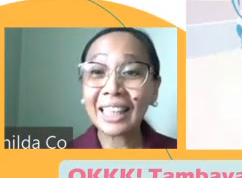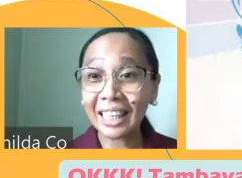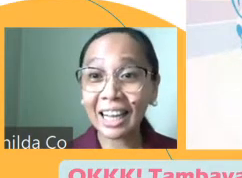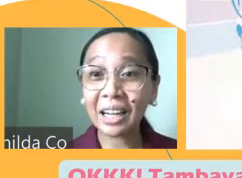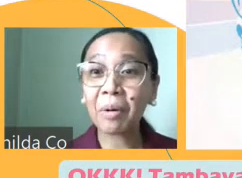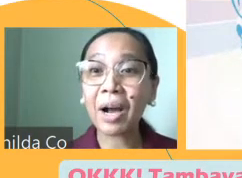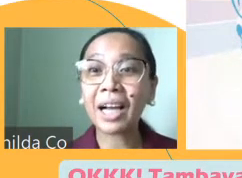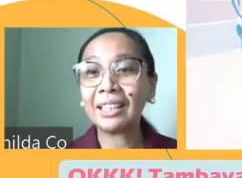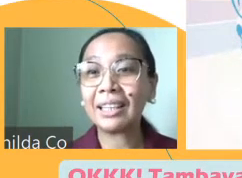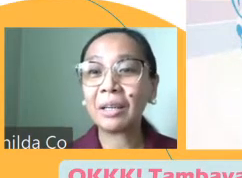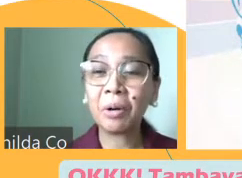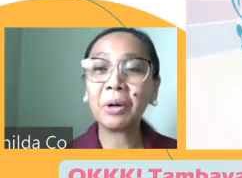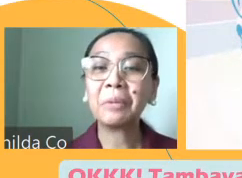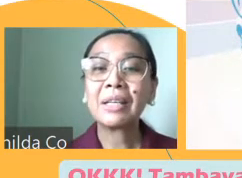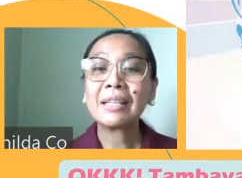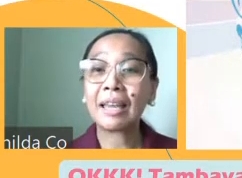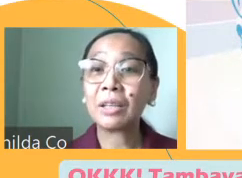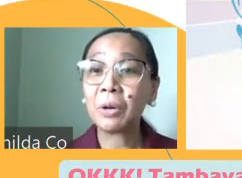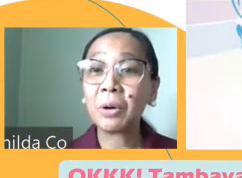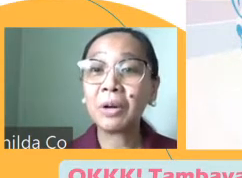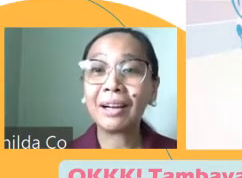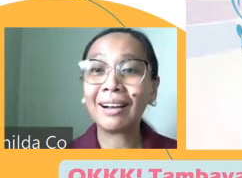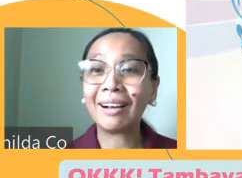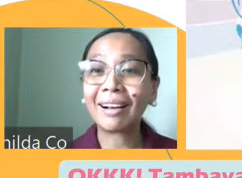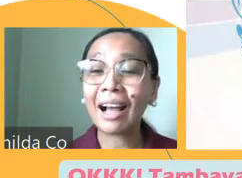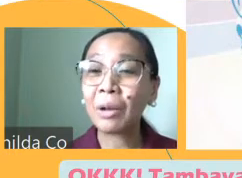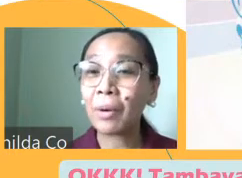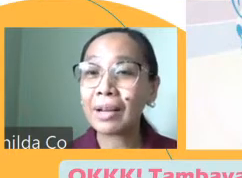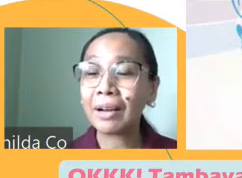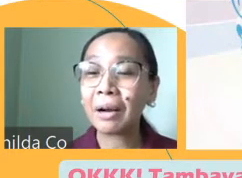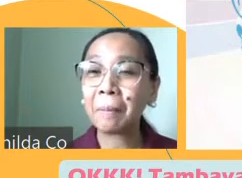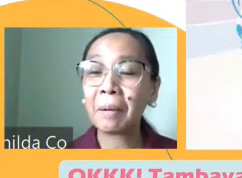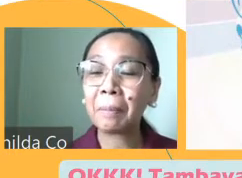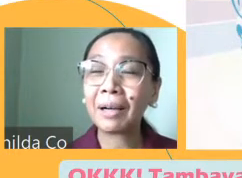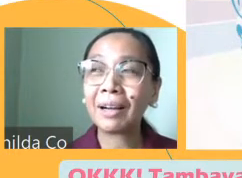ang ating ginagawa kada linggo sa inyong